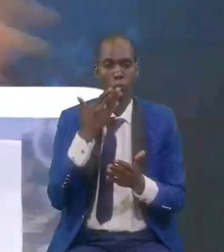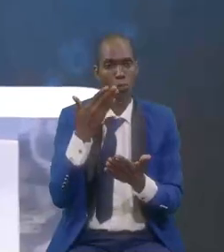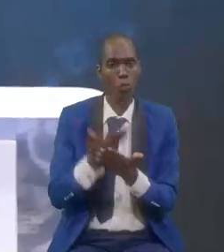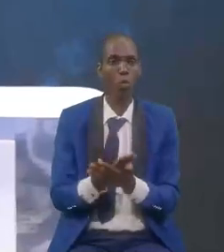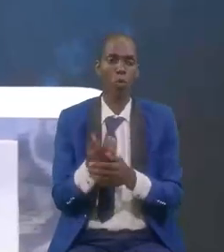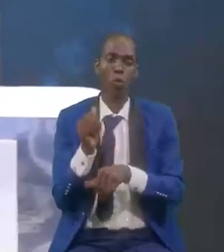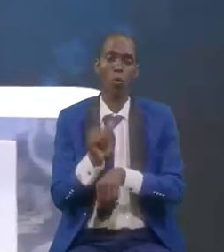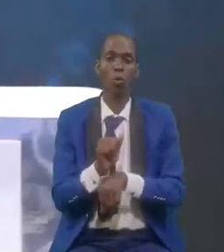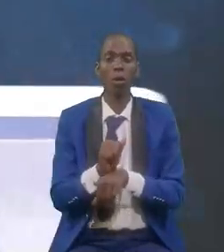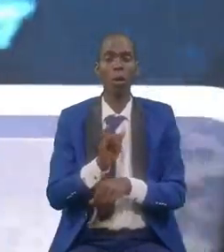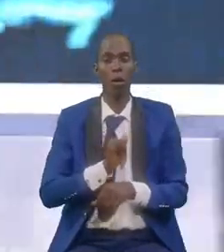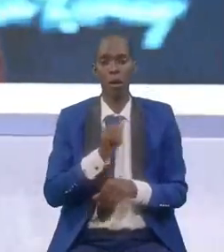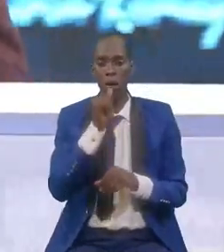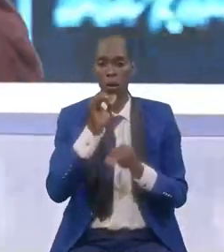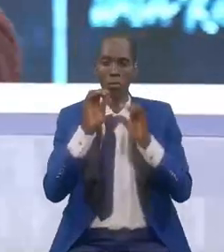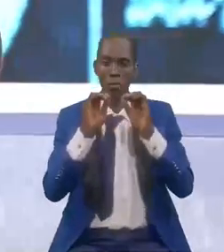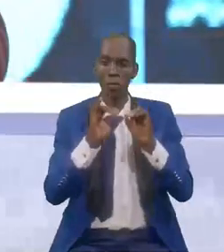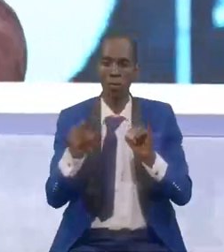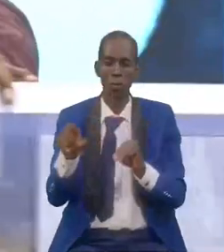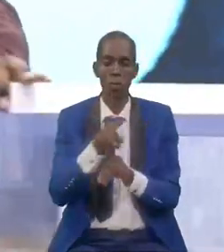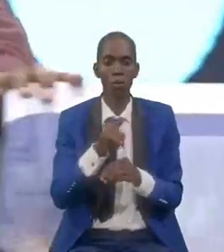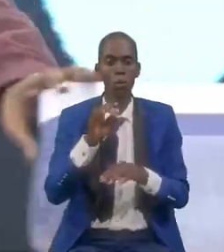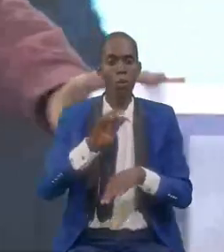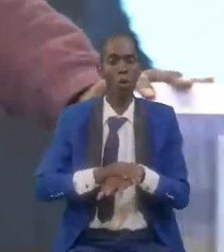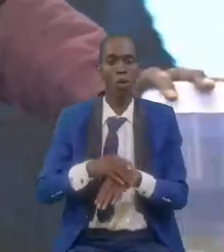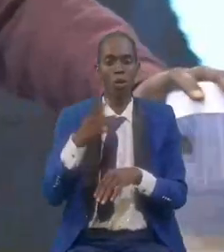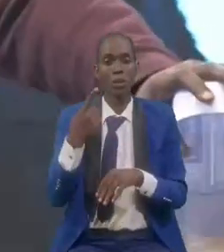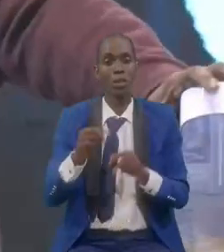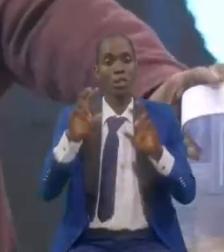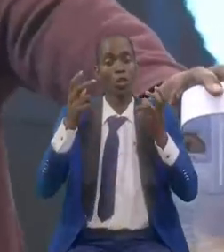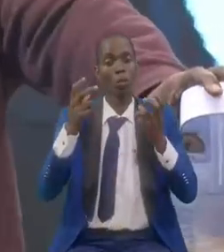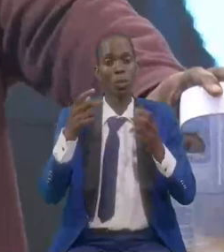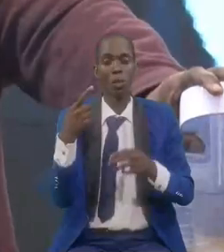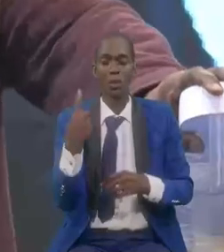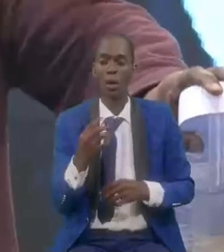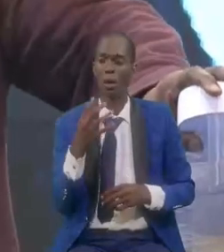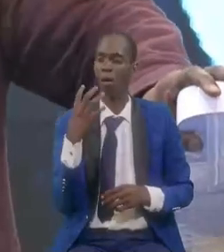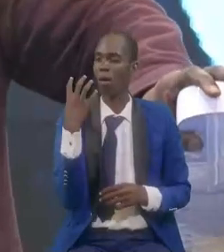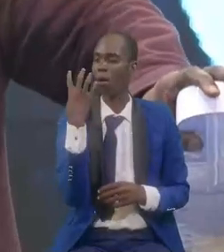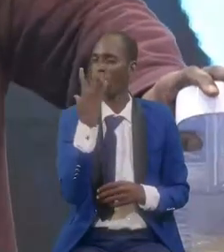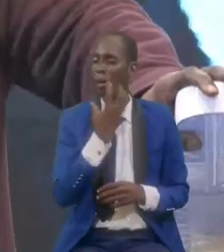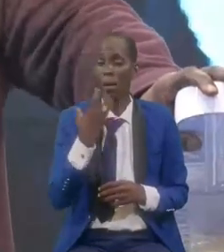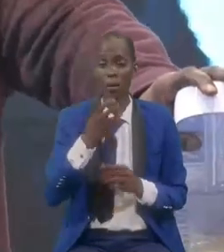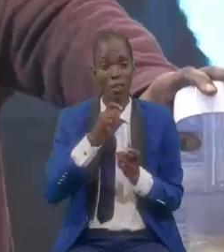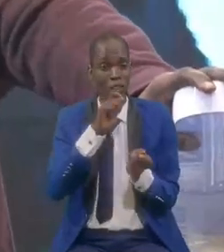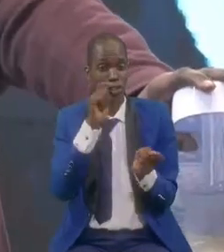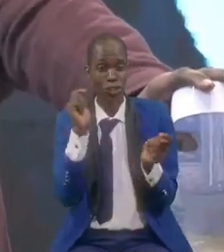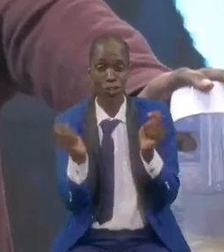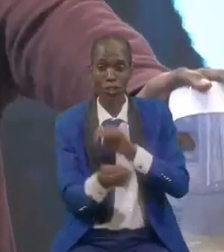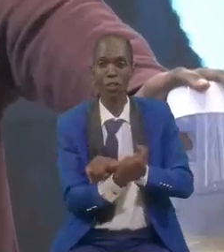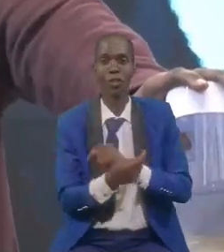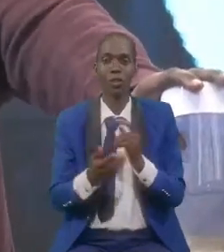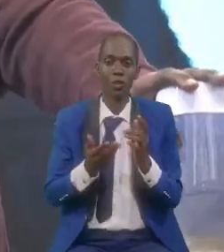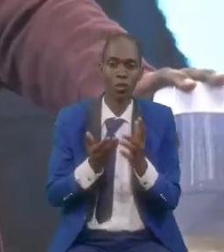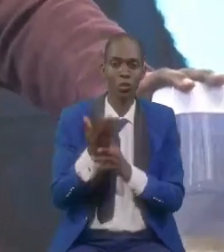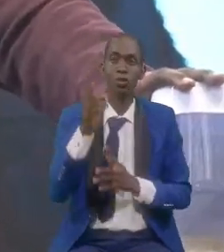par lui, zélé pour les bonnes œuvres. Je vous parle ce soir du message intitulé « La transformation merveilleuse à travers la